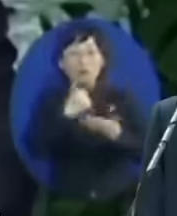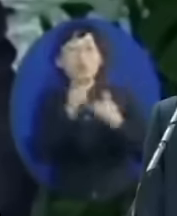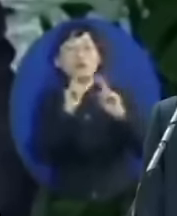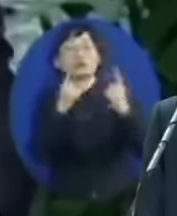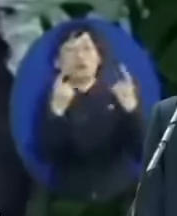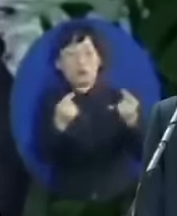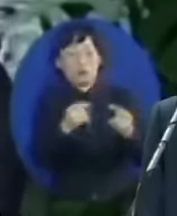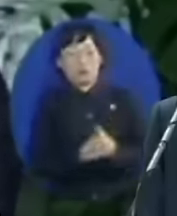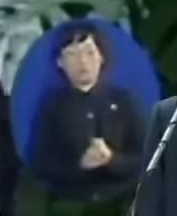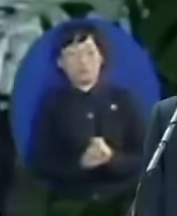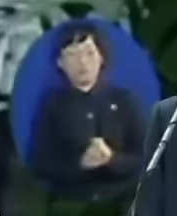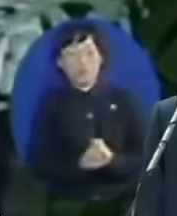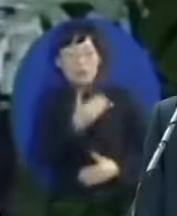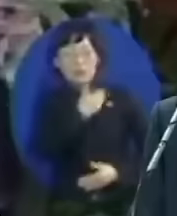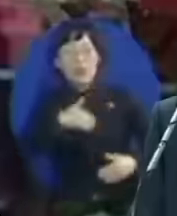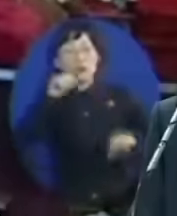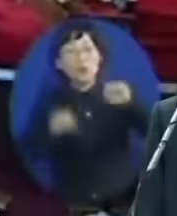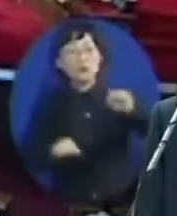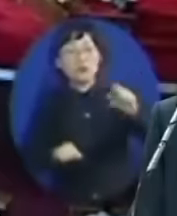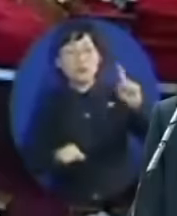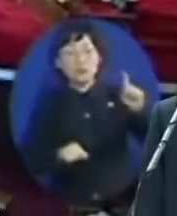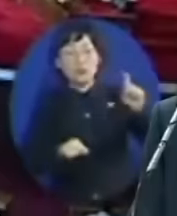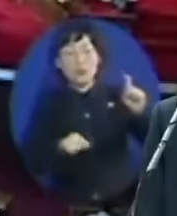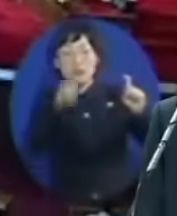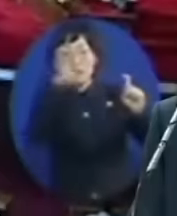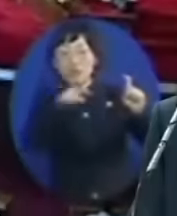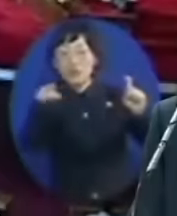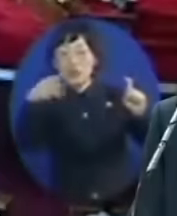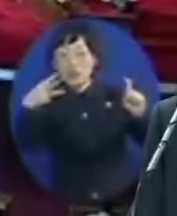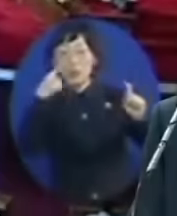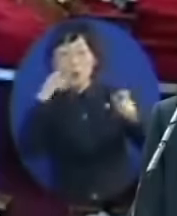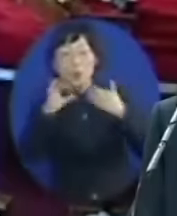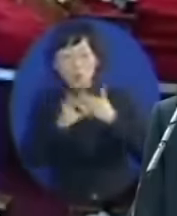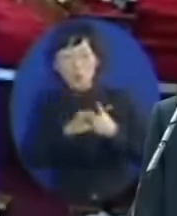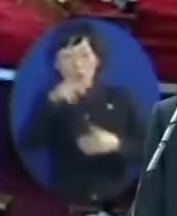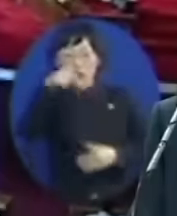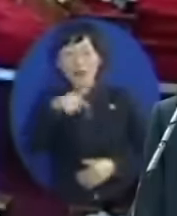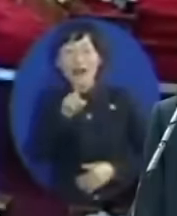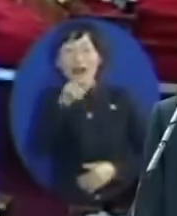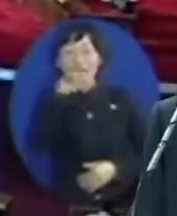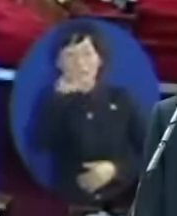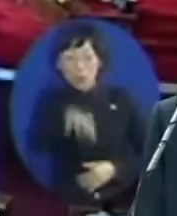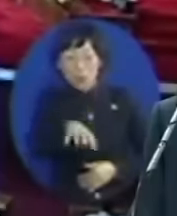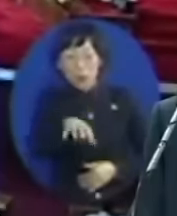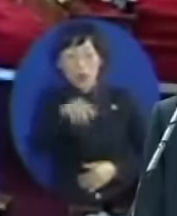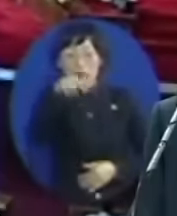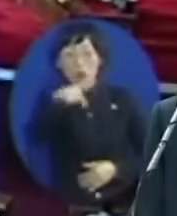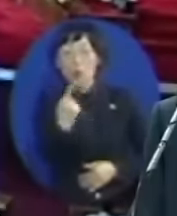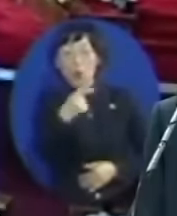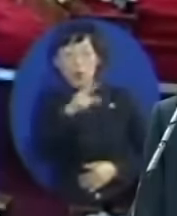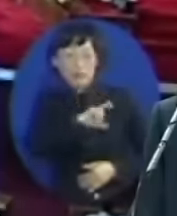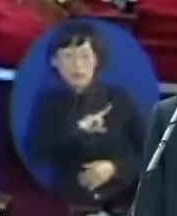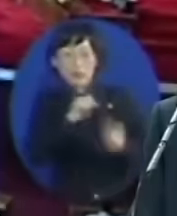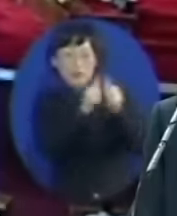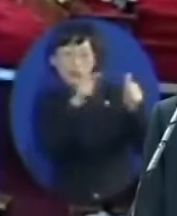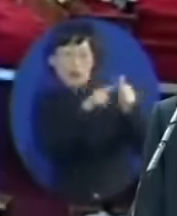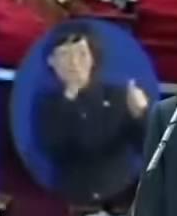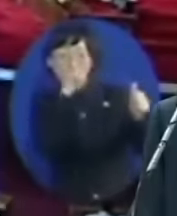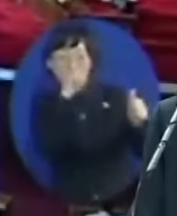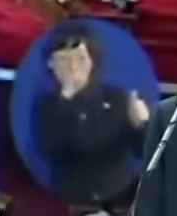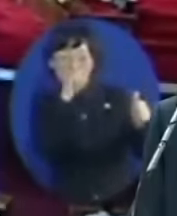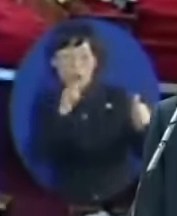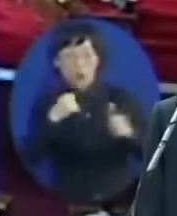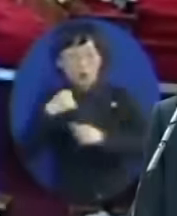말하는 것입니다. 사도행전 10장 1절로 3절에 보면 가이사랴에 보넬료라 하는 사람이 있으니 이탈리아 대부대라 하는